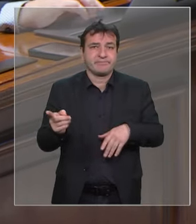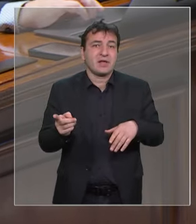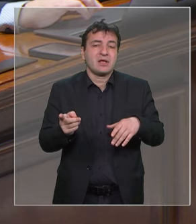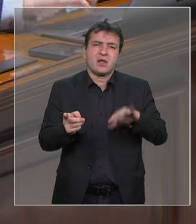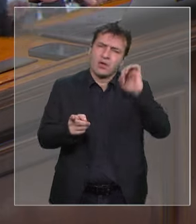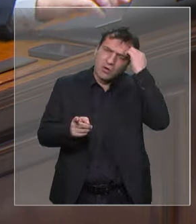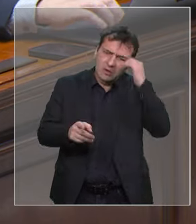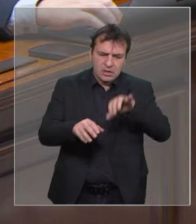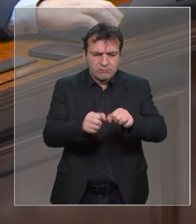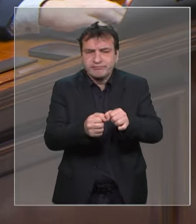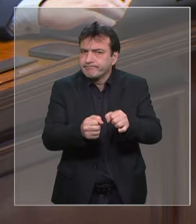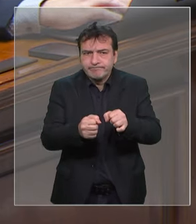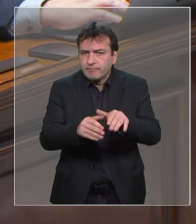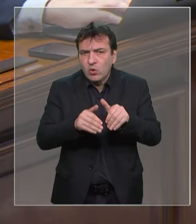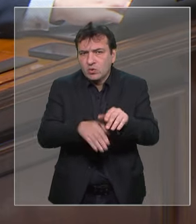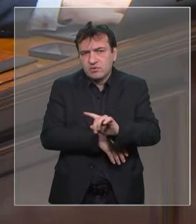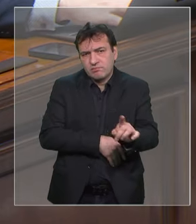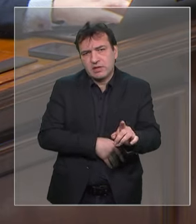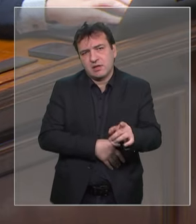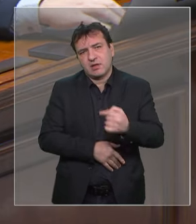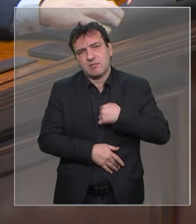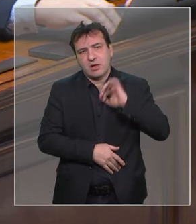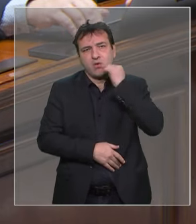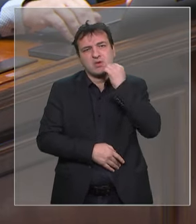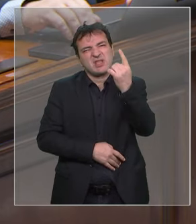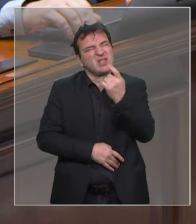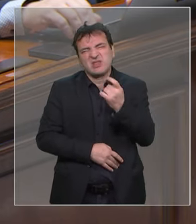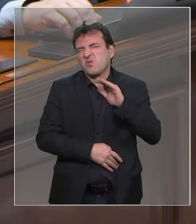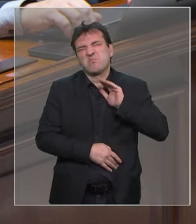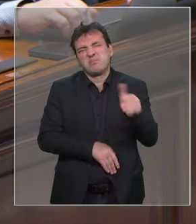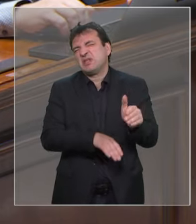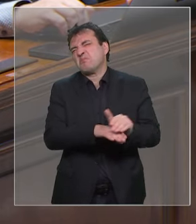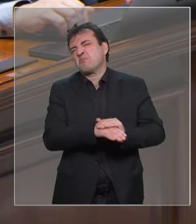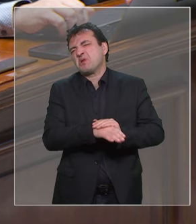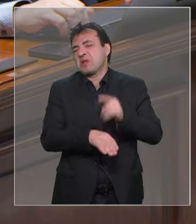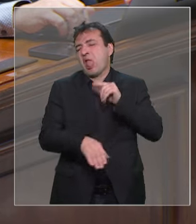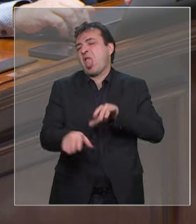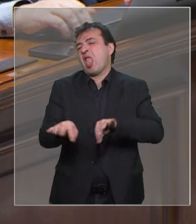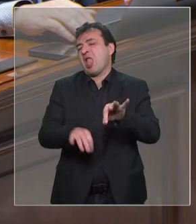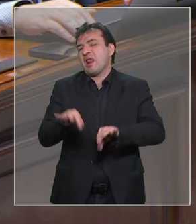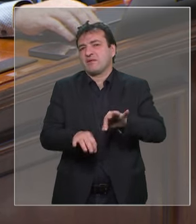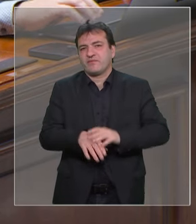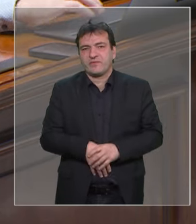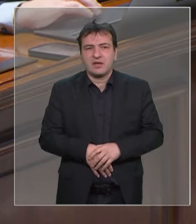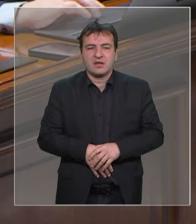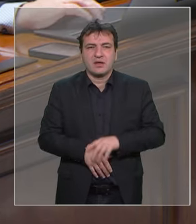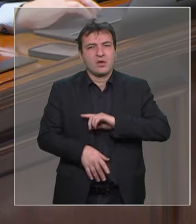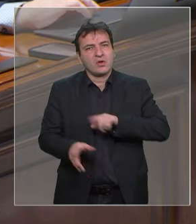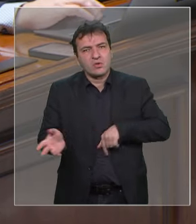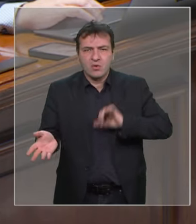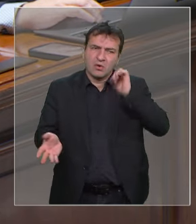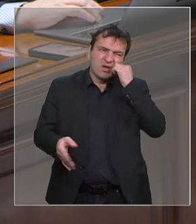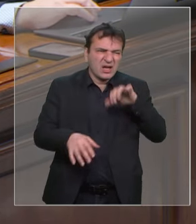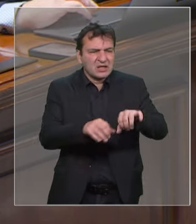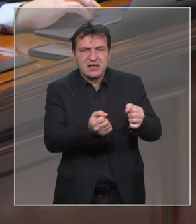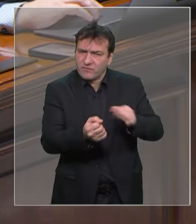posiez une question de politique politicienne. Vous savez très bien que nous déplorons la trêve. Nous savons très bien que la trêve, nous